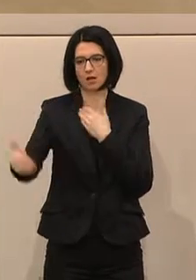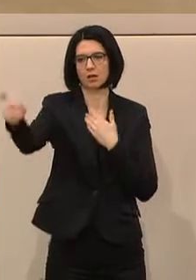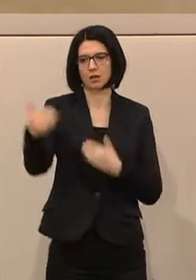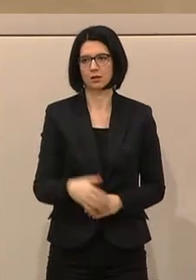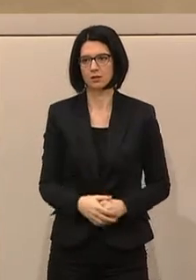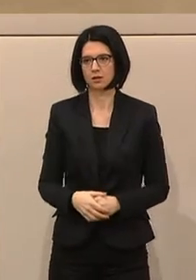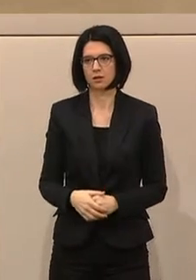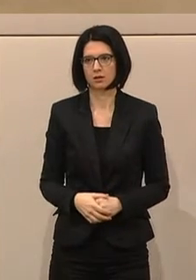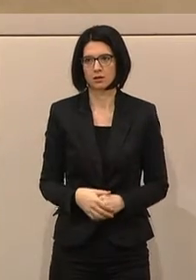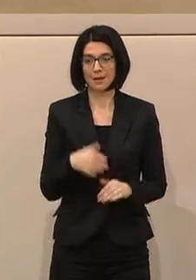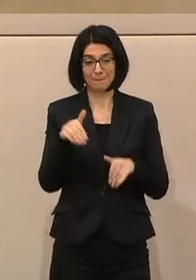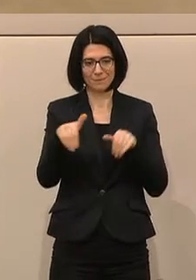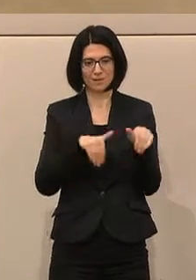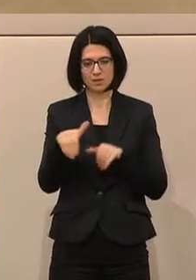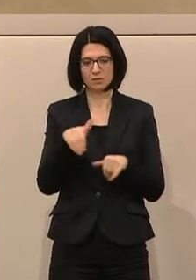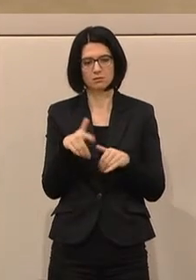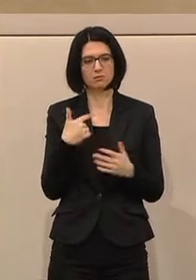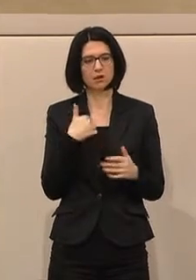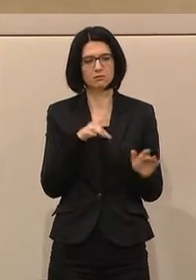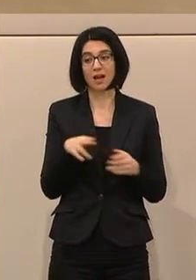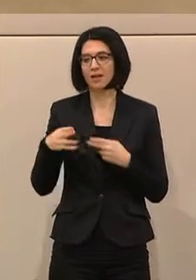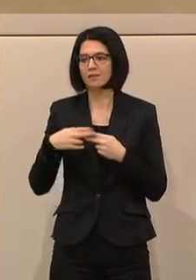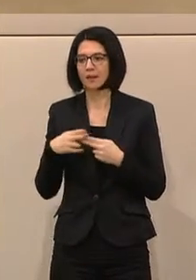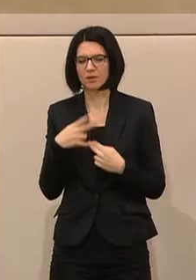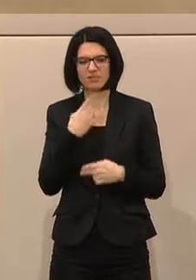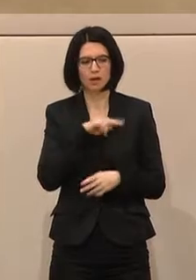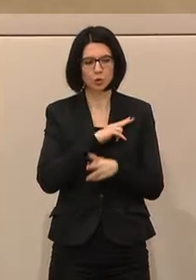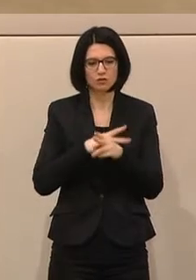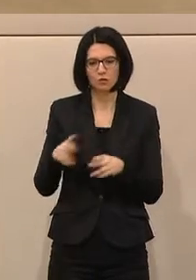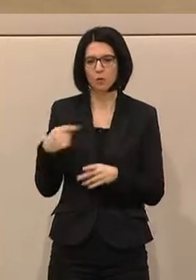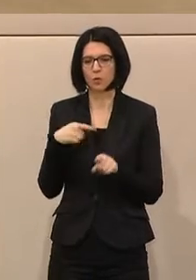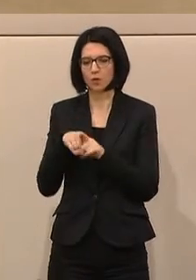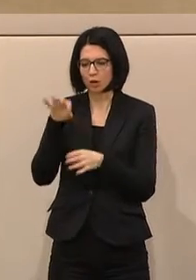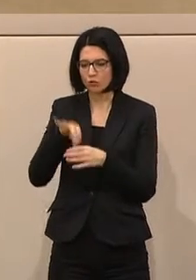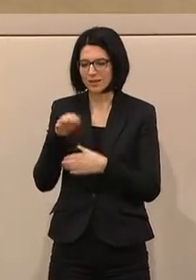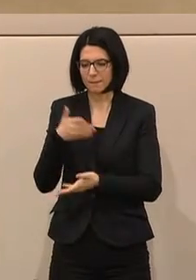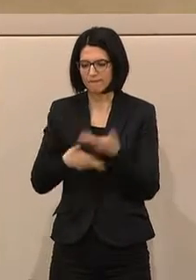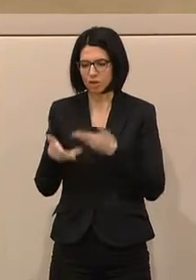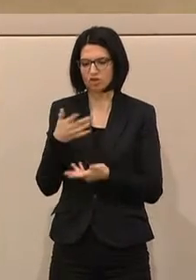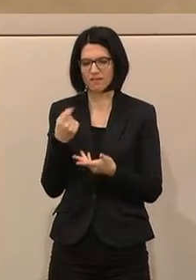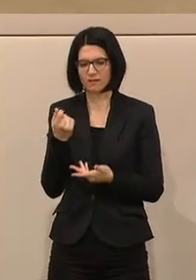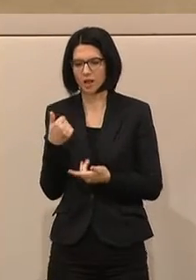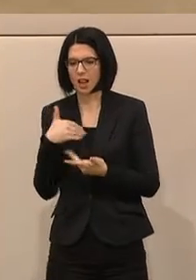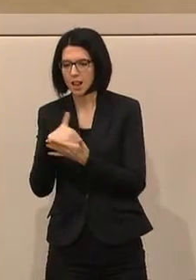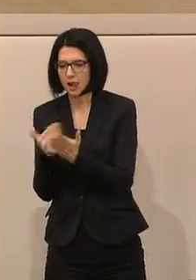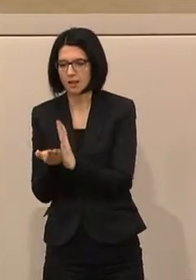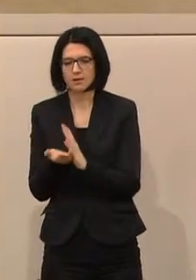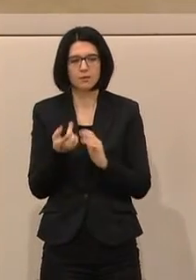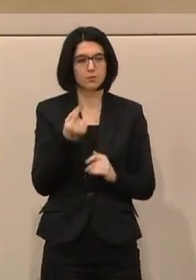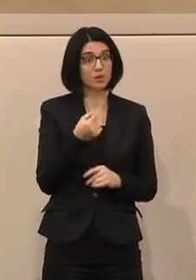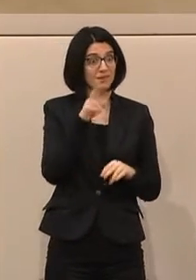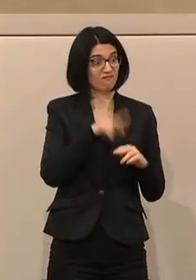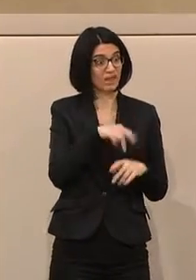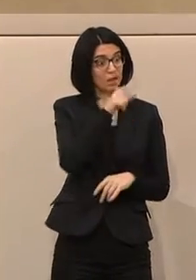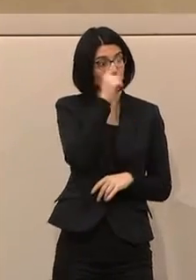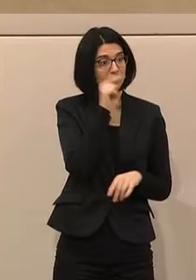Die Intention unseres Ministers, neben den verantwortungsvollen und sparsamen Wirtschaften auch diejenigen, die Steuer